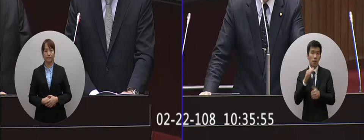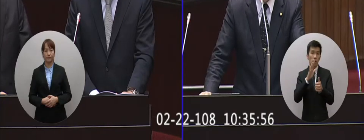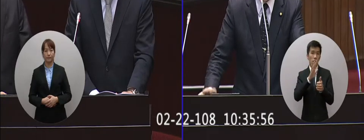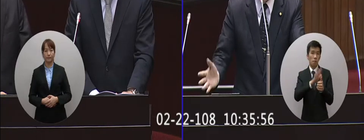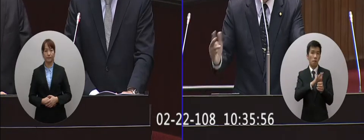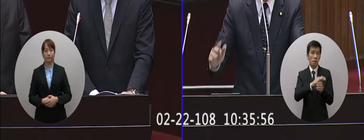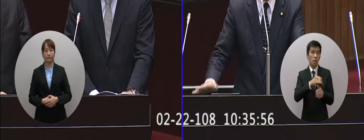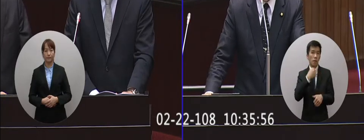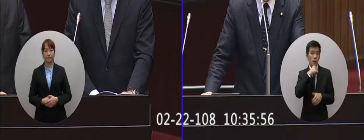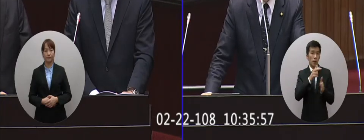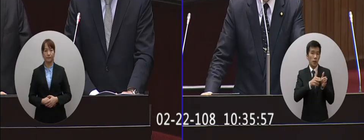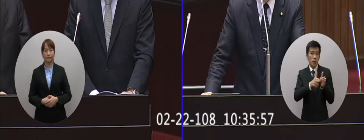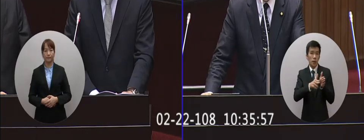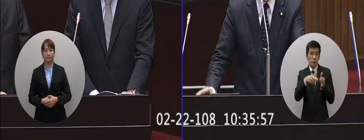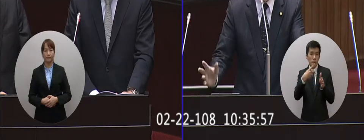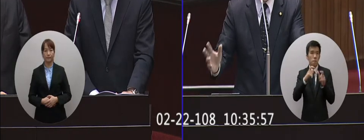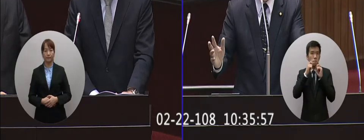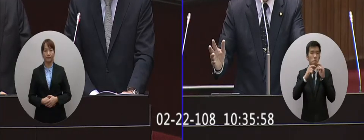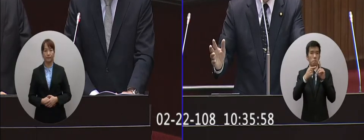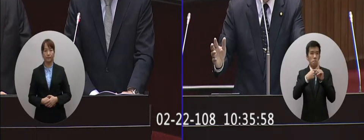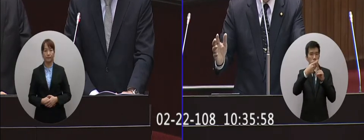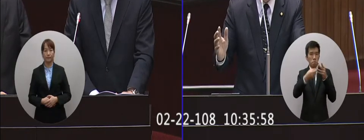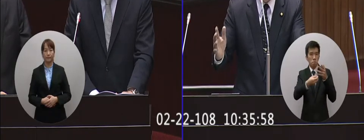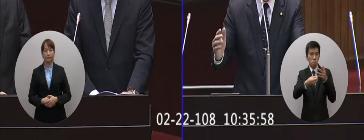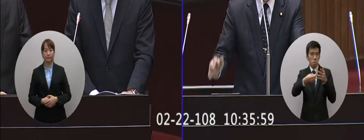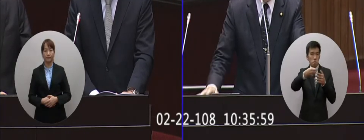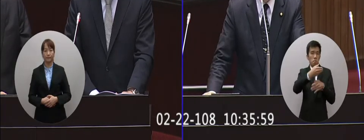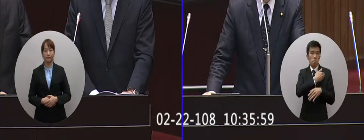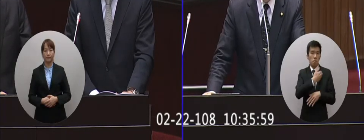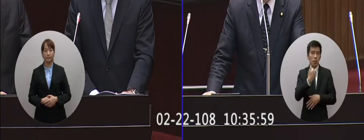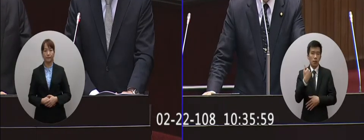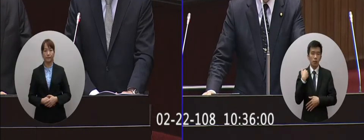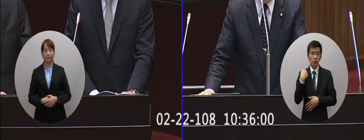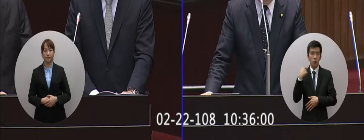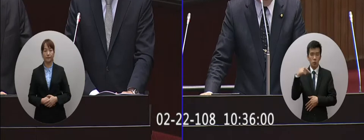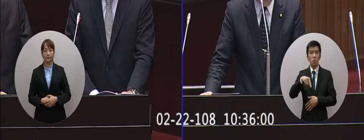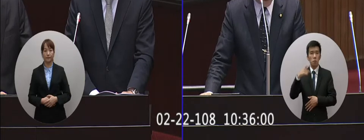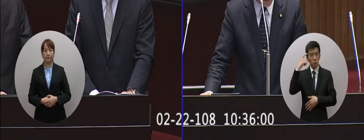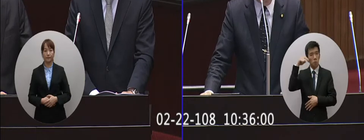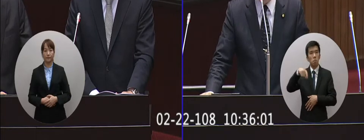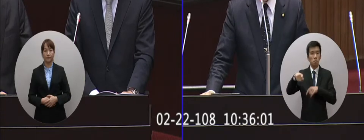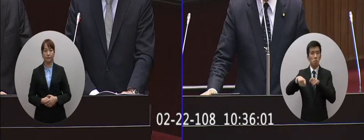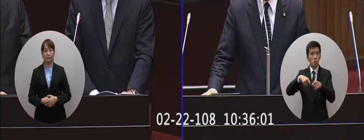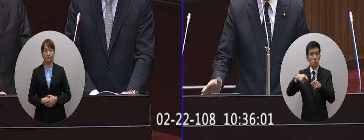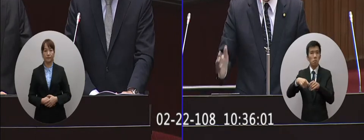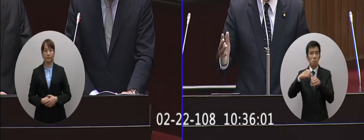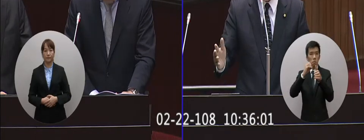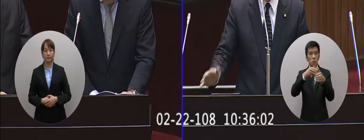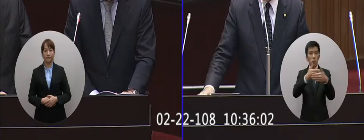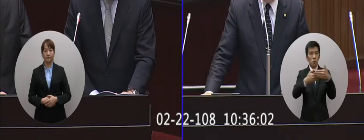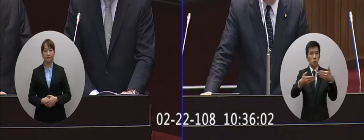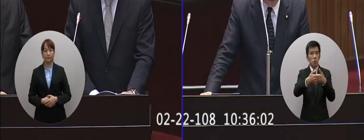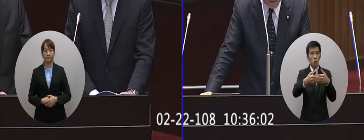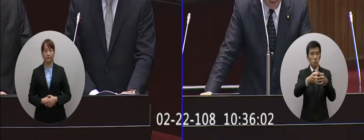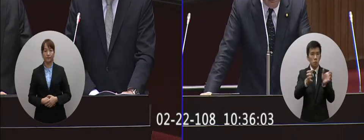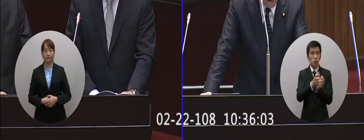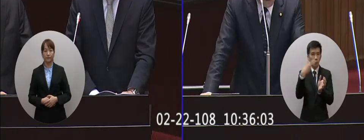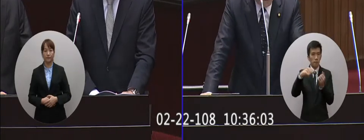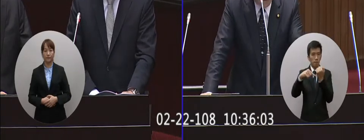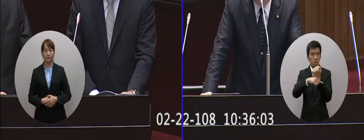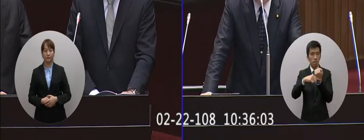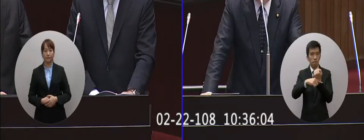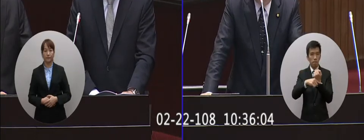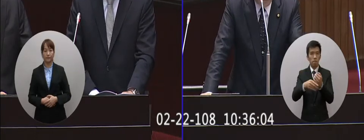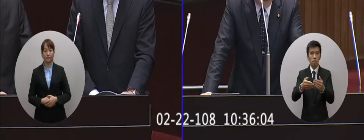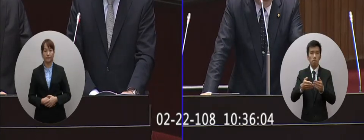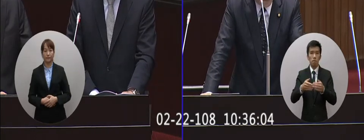的体质去提升，所以这是一个构想。所以我希望就是说交通部能够好的去思考这个部分。